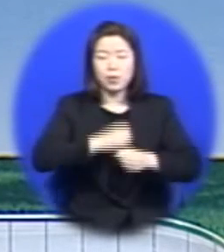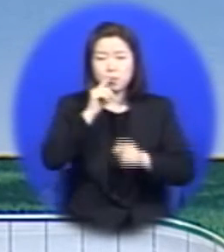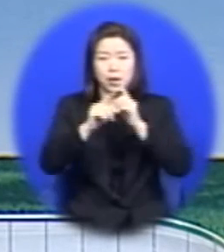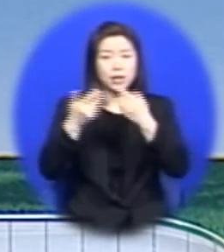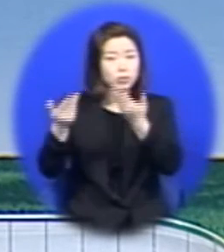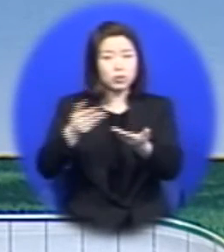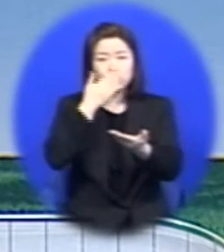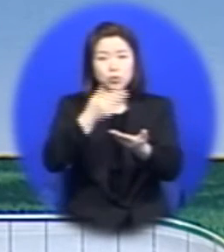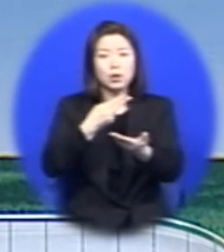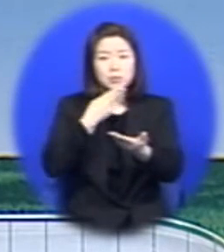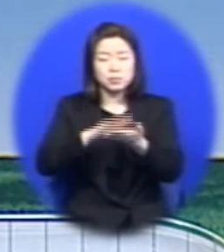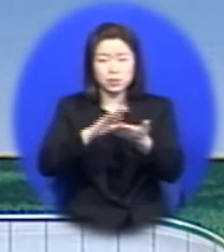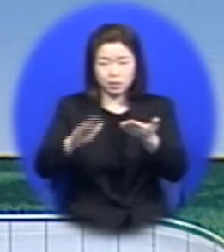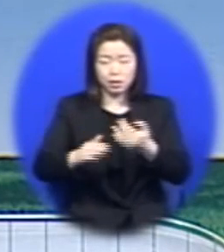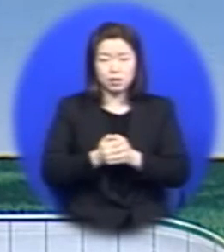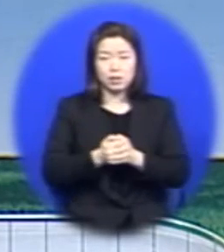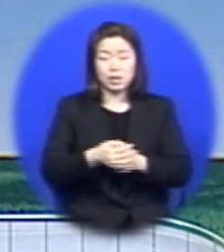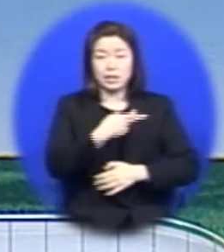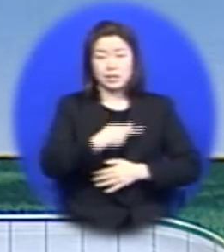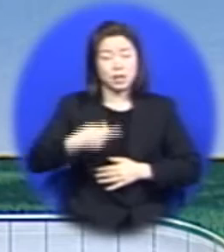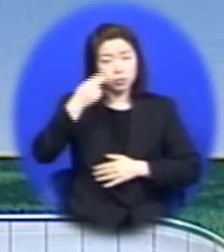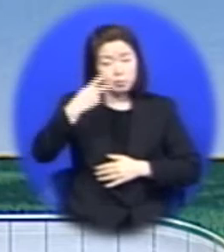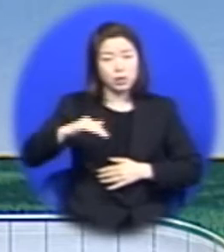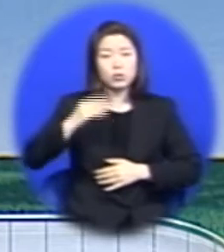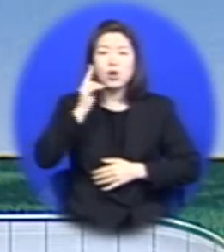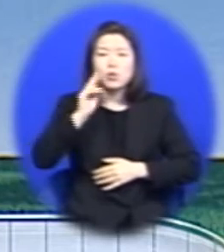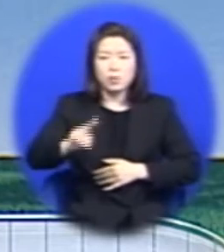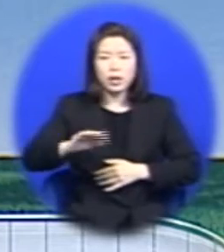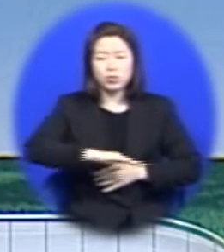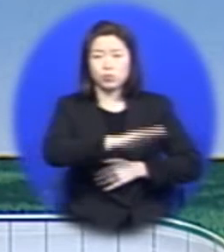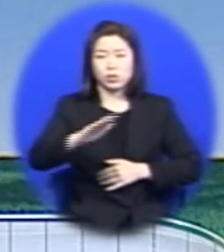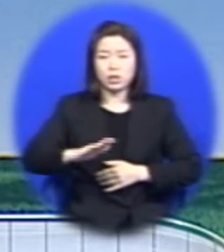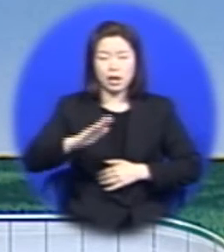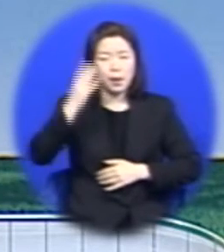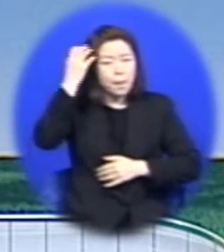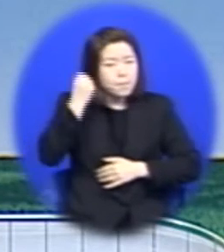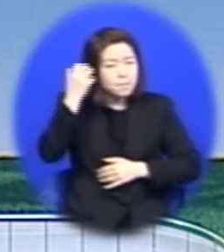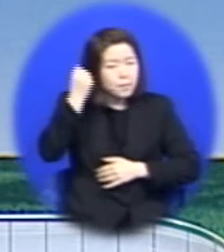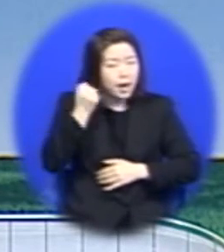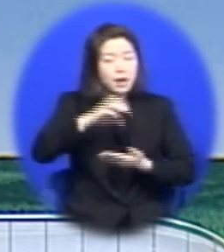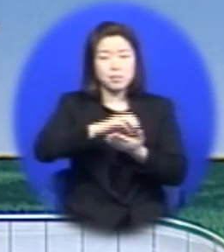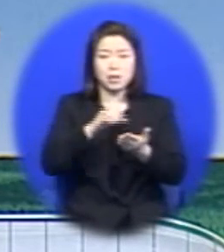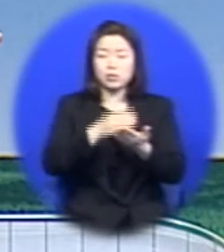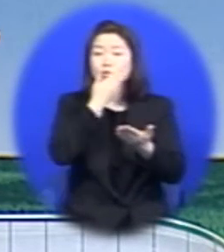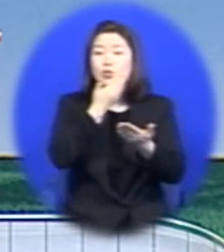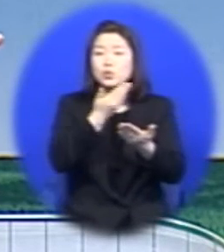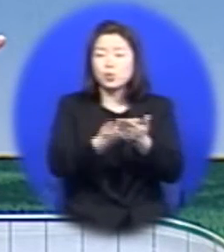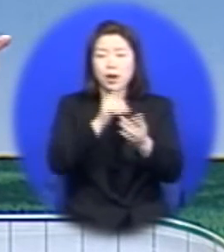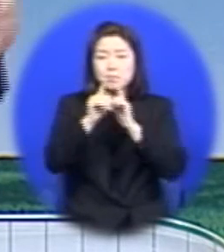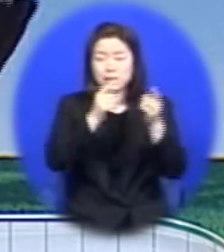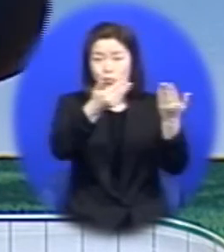않겠습니다. 사도 바울은 아주 우리가 정말 외워야 할 만큼 중요한 말씀을 하고